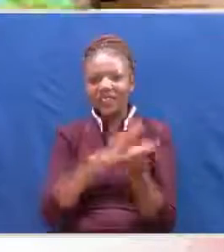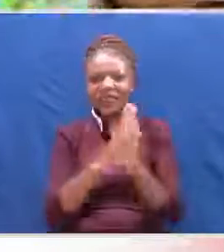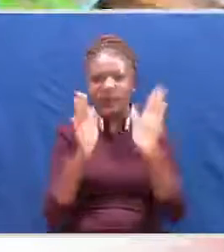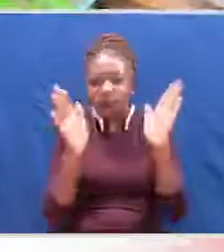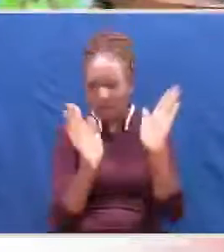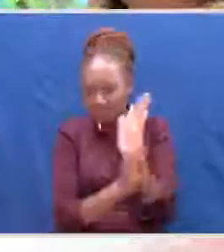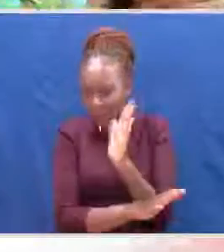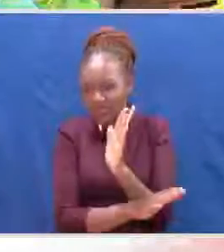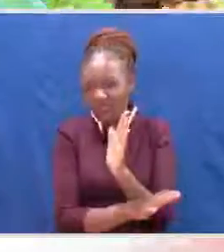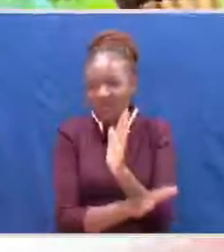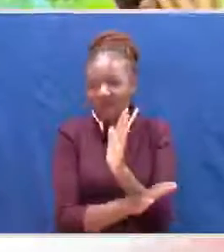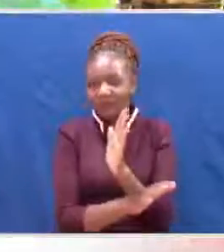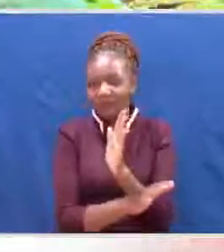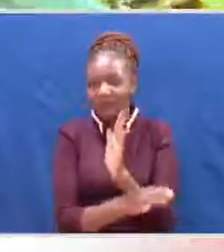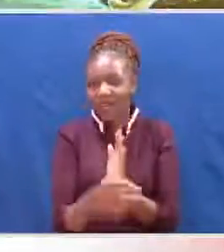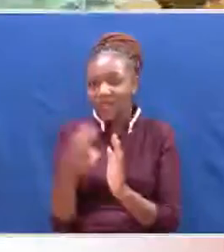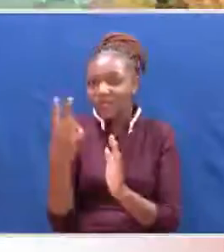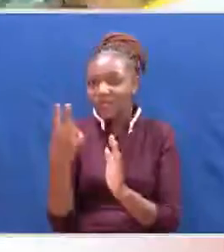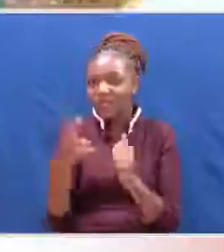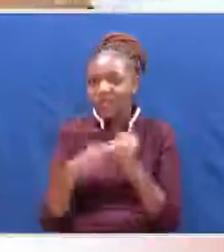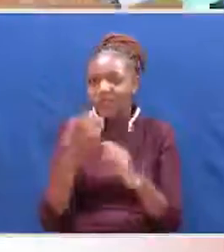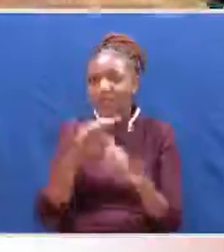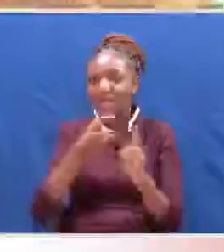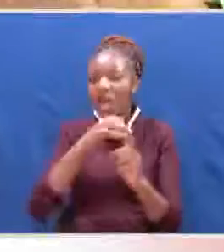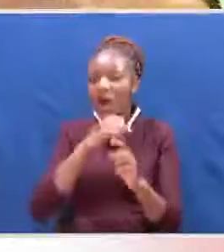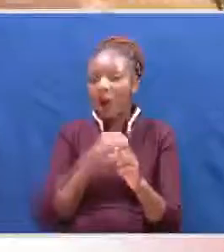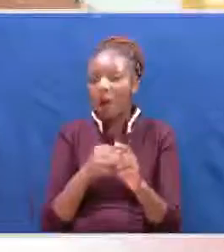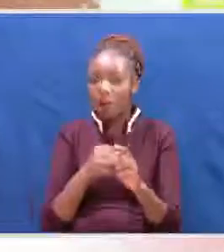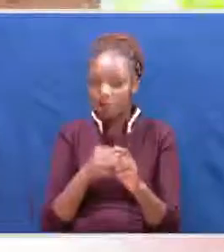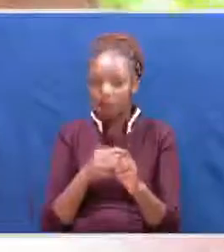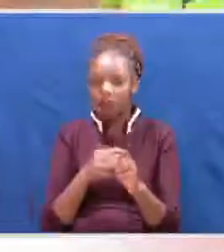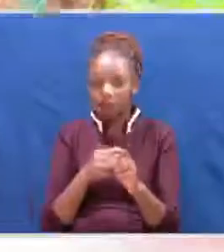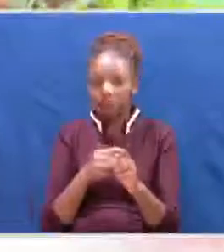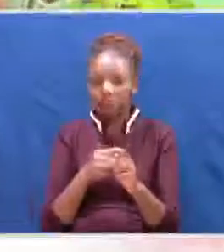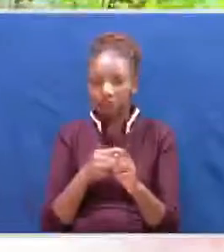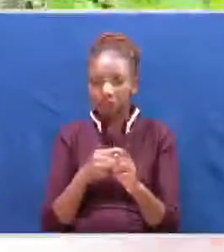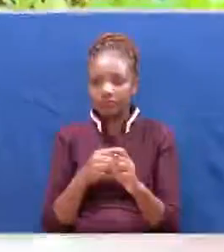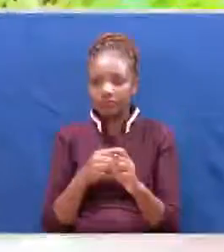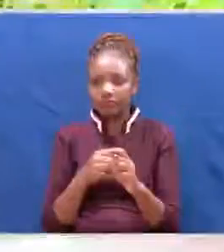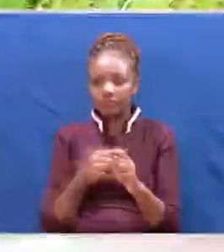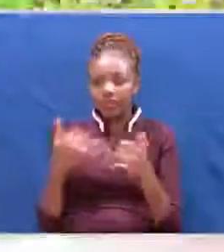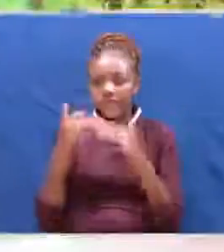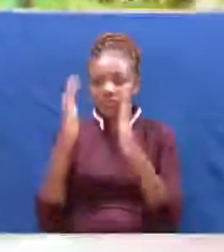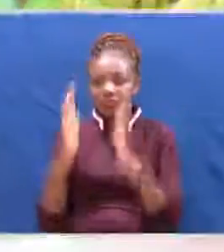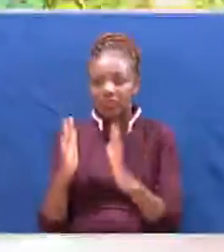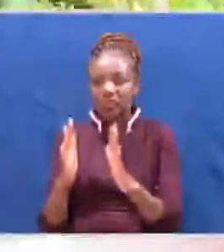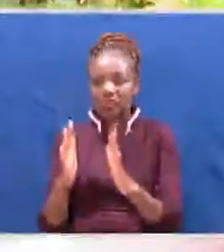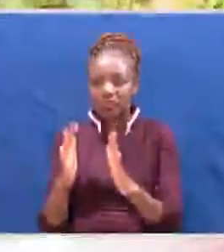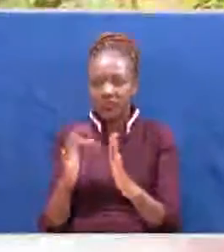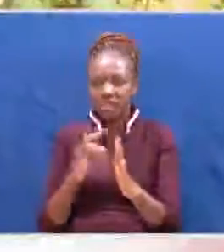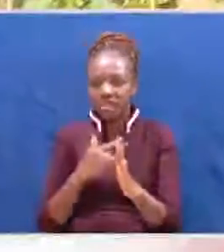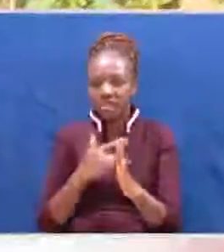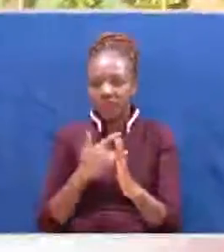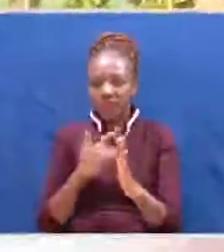up. A 27-year-old and at the peak of his career, the striker was destined for a